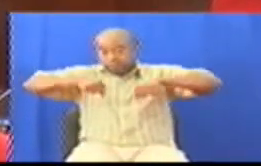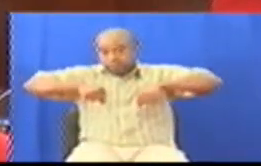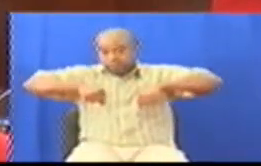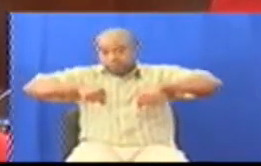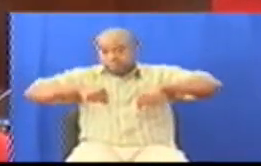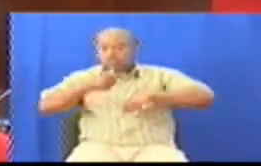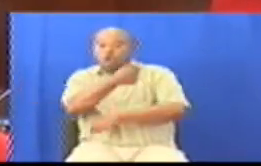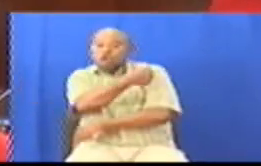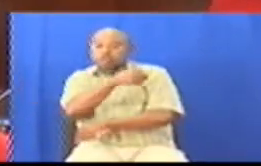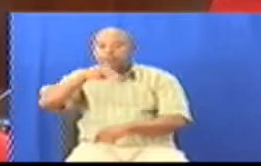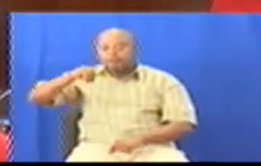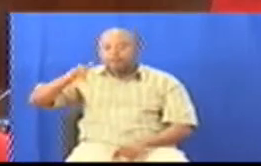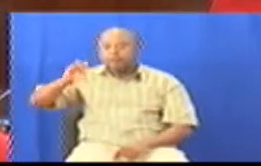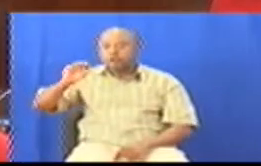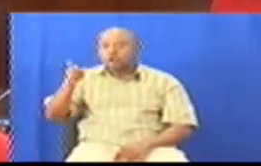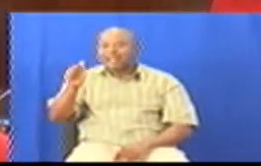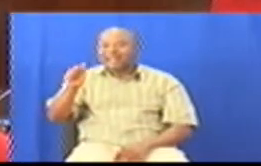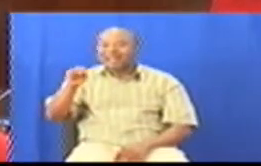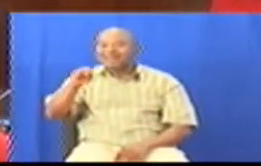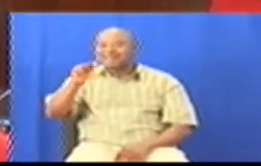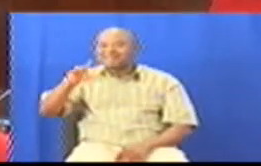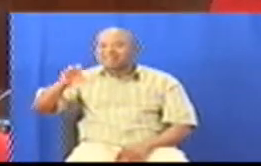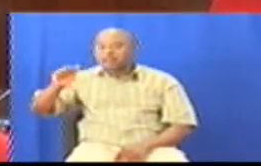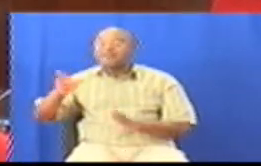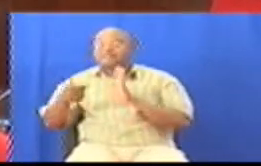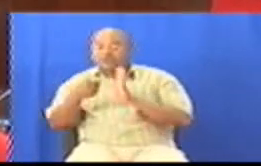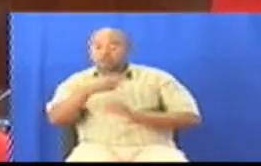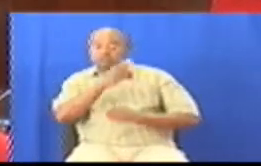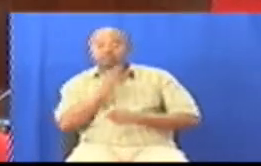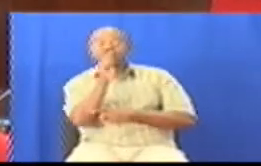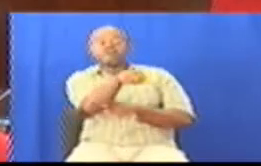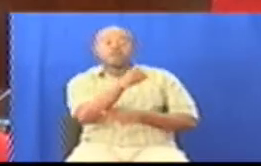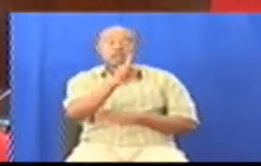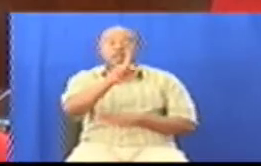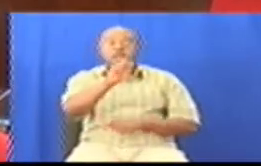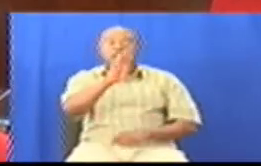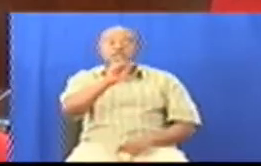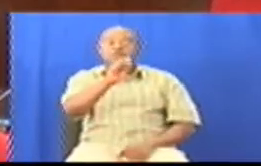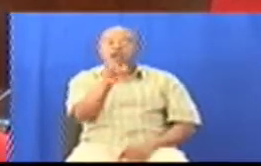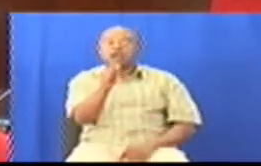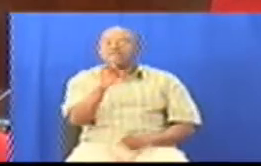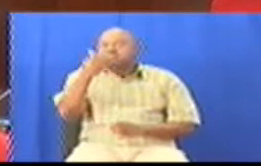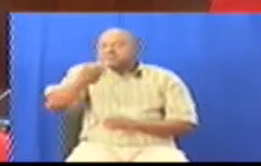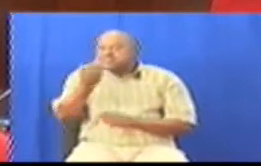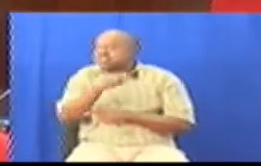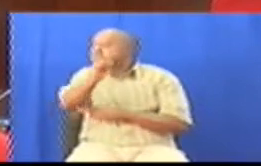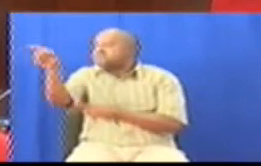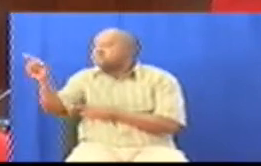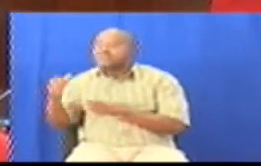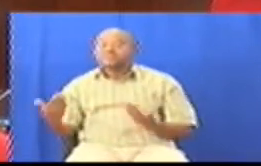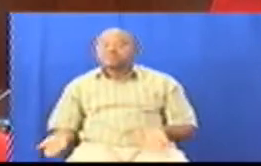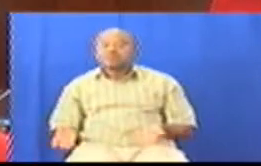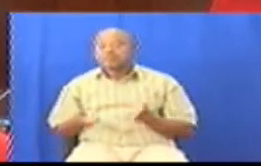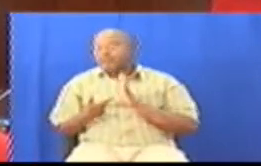Mlongazila ndio ameweka, labda waziri mkuu alitembelea Kibaha. Je, unaonaje sasa huku vijijini kwetu? Kwa mfano jimbo la Mlimba